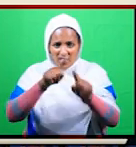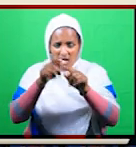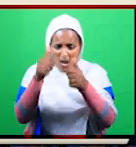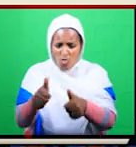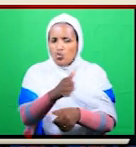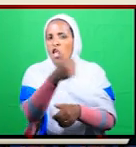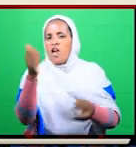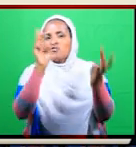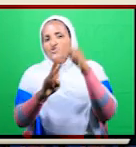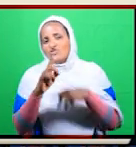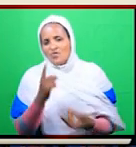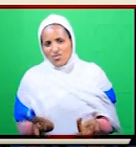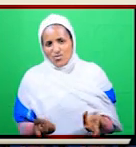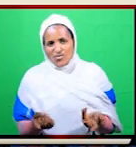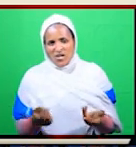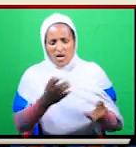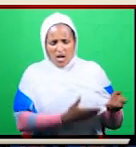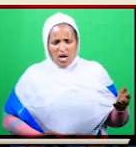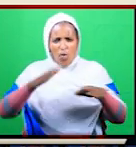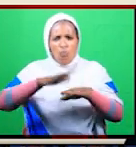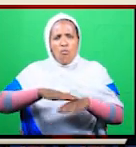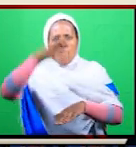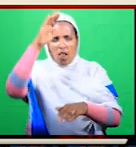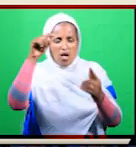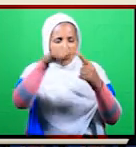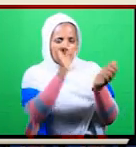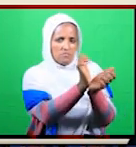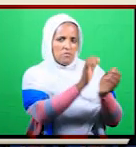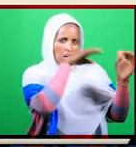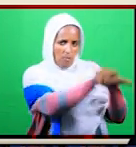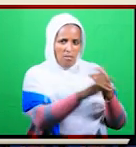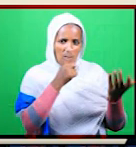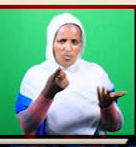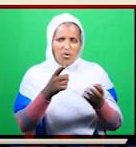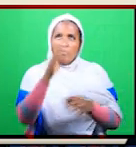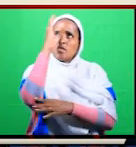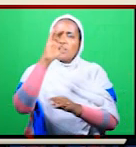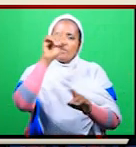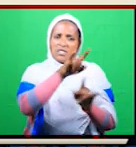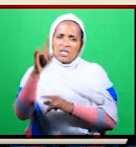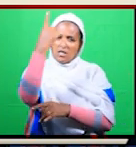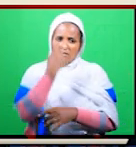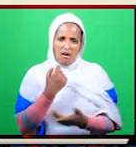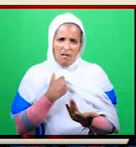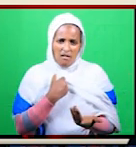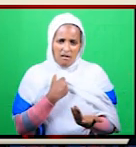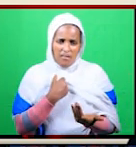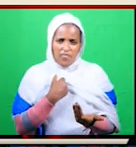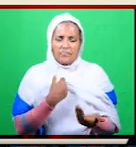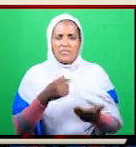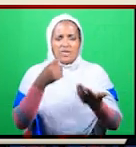ነው። መስረቅ ግን ራሱ ደግሞ ሌላ ችግር፣ ከረሃቡ በላይ ደግሞ ወደ እስር ቤት ሊገባ ነው፣ ከረሃቡ በላይ ደግሞ በእግዚአብሔር ዘንድ ሊጠየቅ ነው።